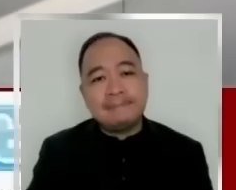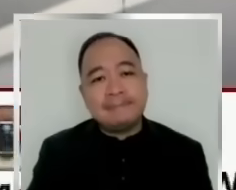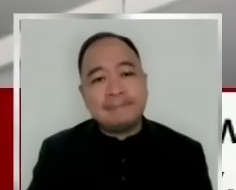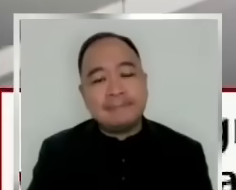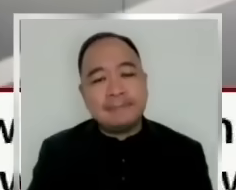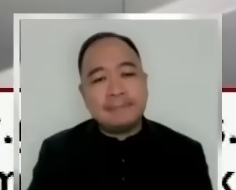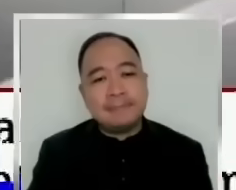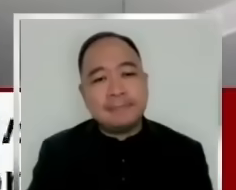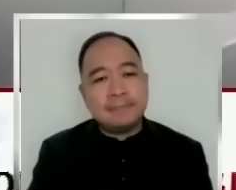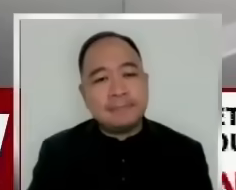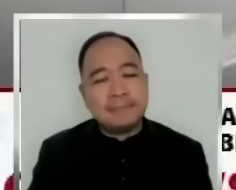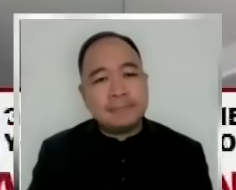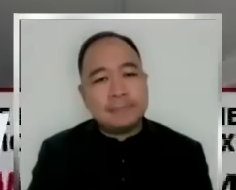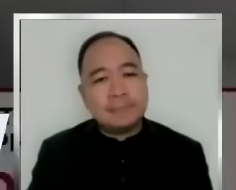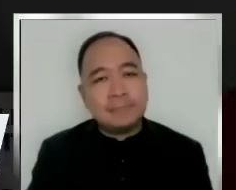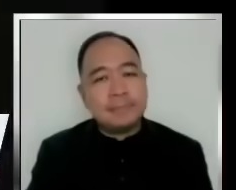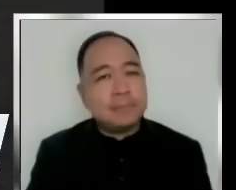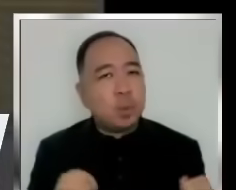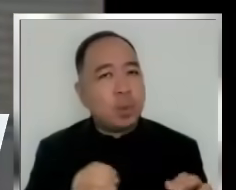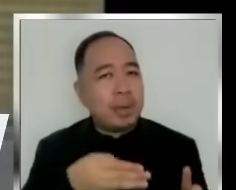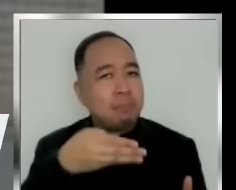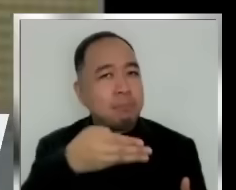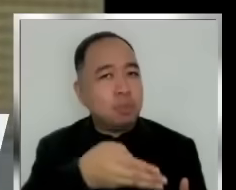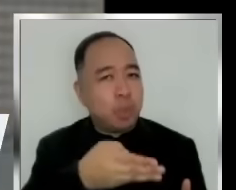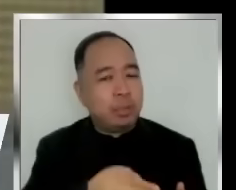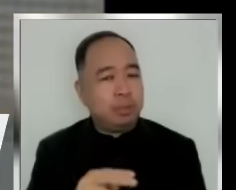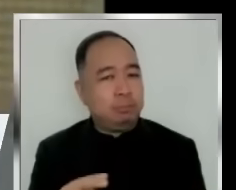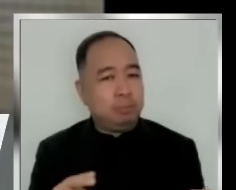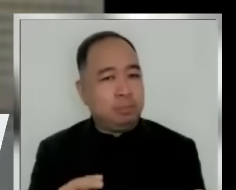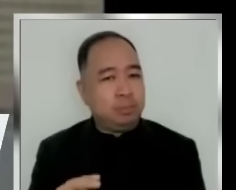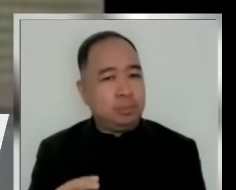May walang kinikilingan, walang pinoprotekta.